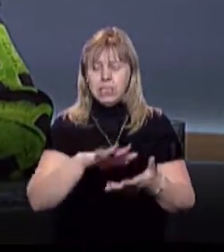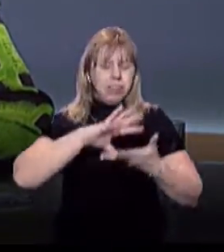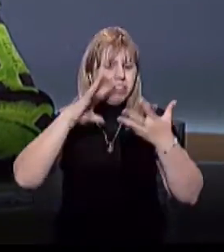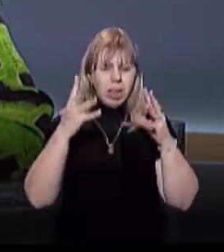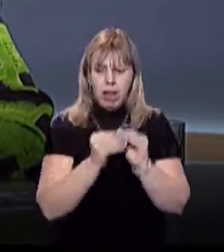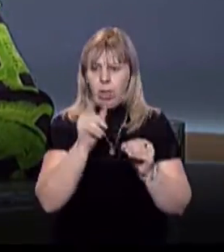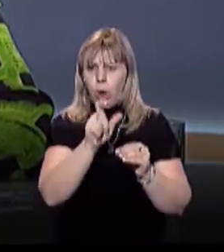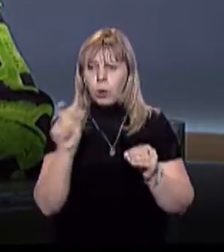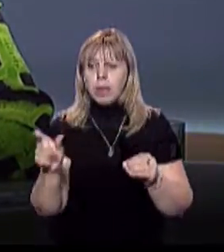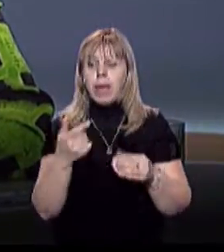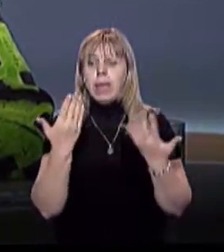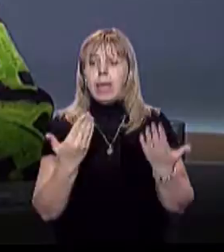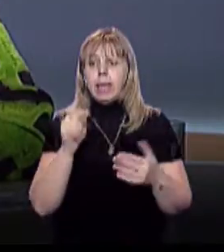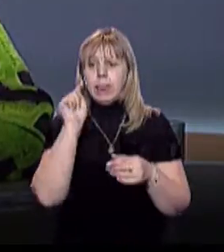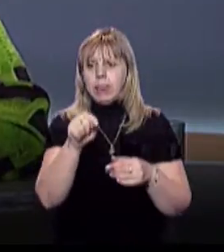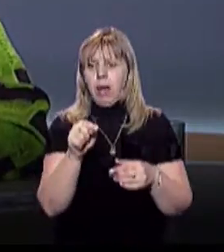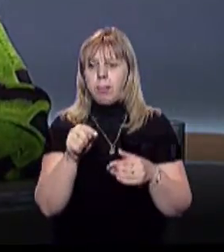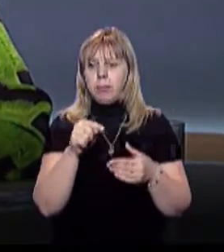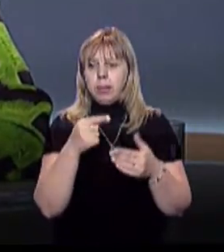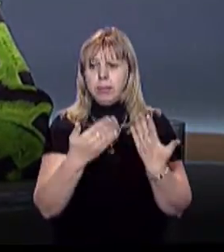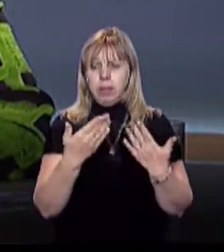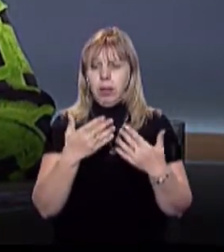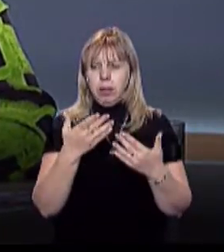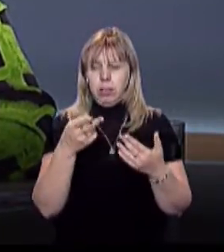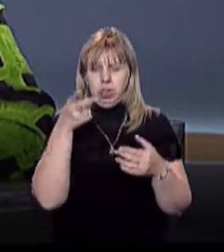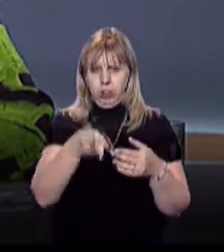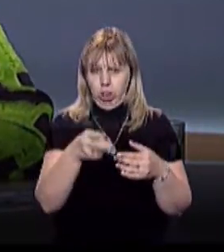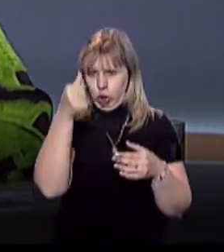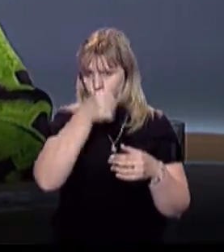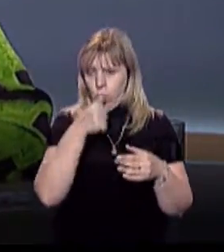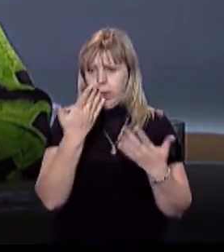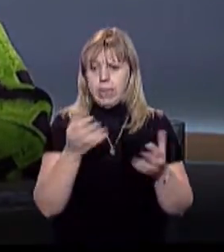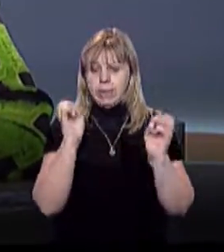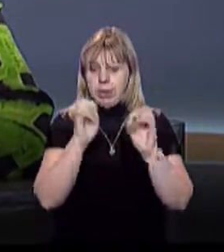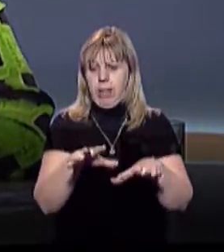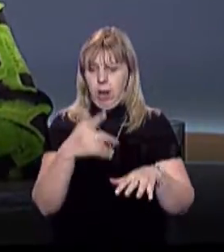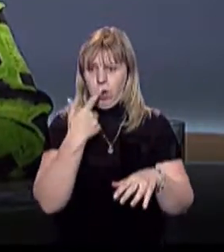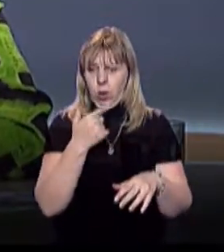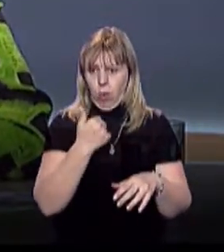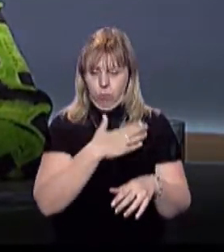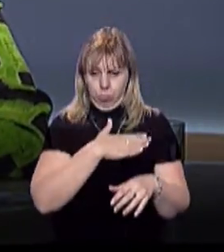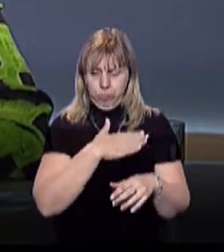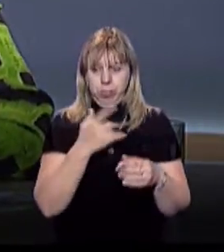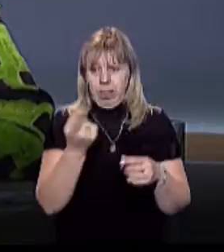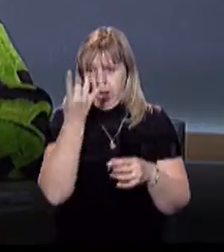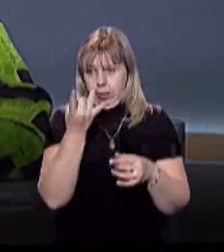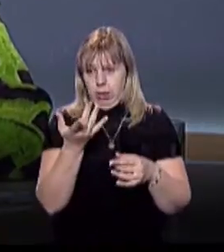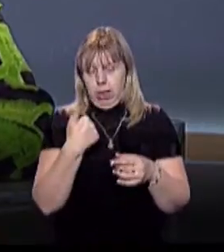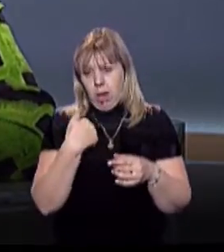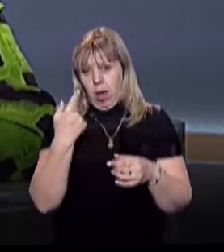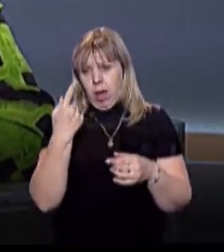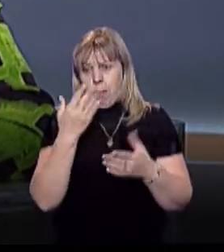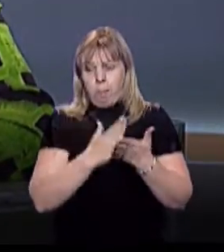взагалі людей, котрі там, ведеться реєстр із 2000 року, котрі здали кров взагалі, хоча б раз, я це маю на